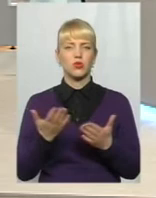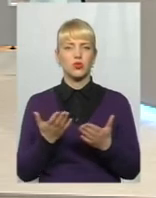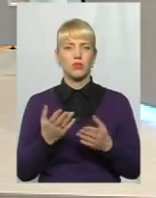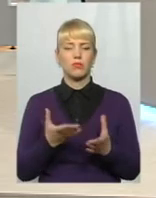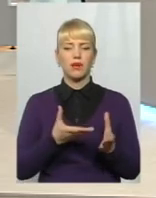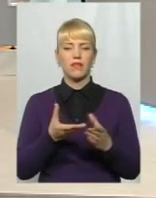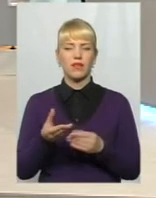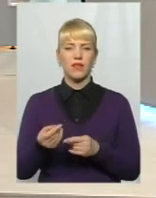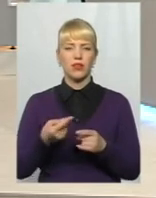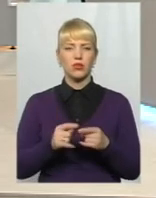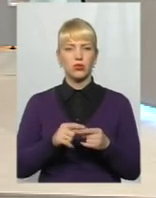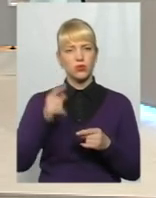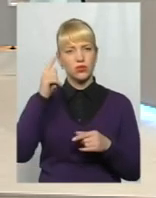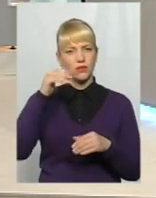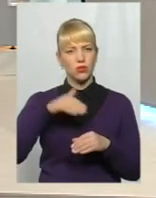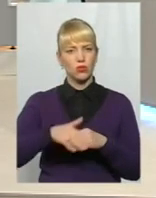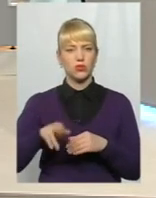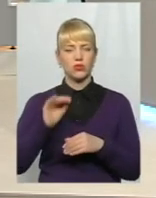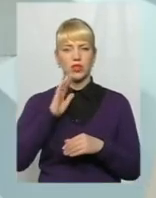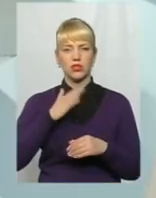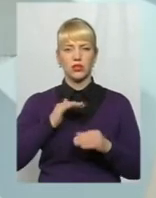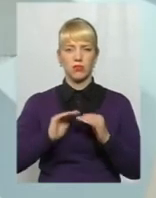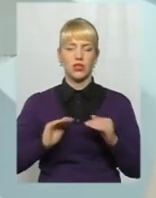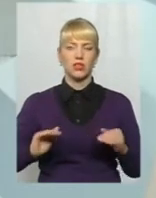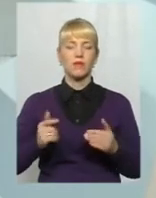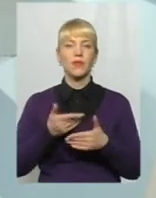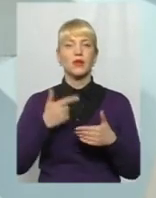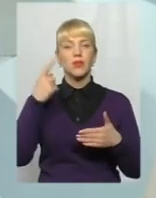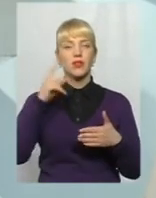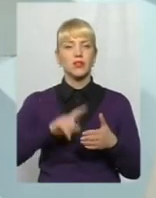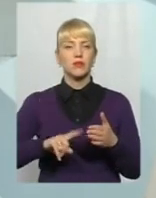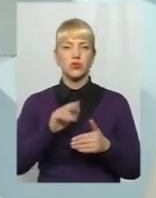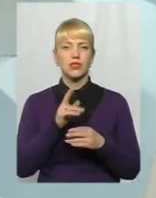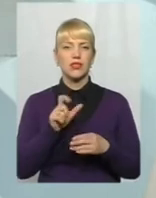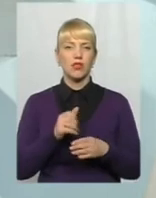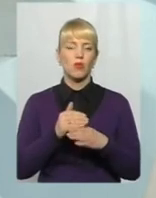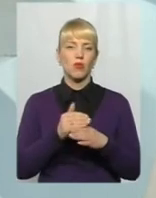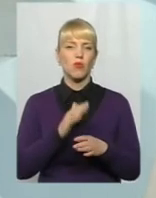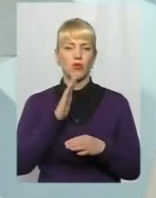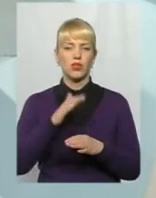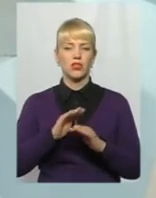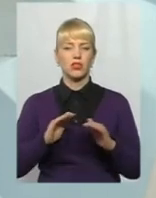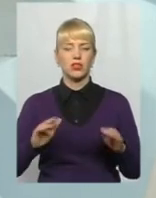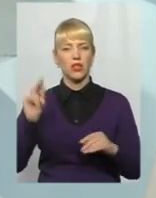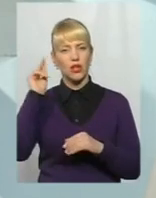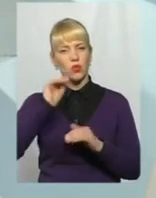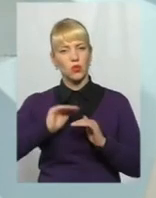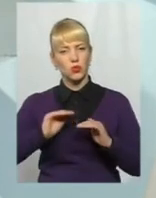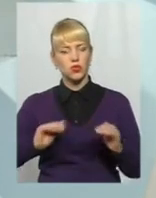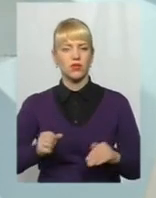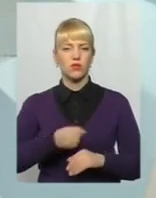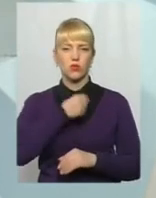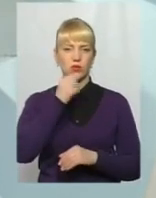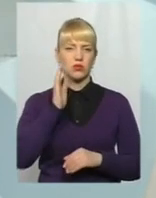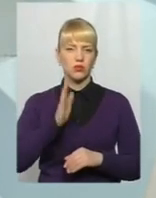оцю екологічну свідомість до наших діток. І ми надіємося, що за допомогою наших дітей, наших учнів, і дорослі